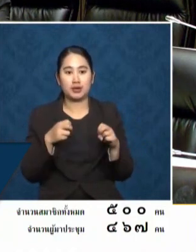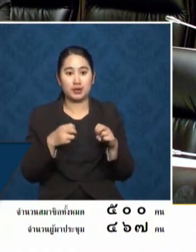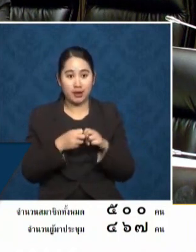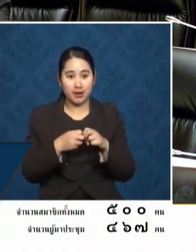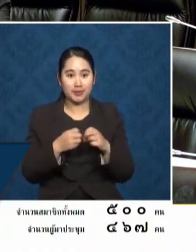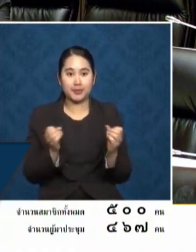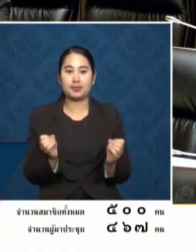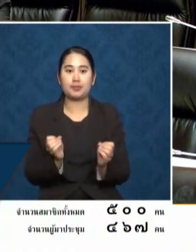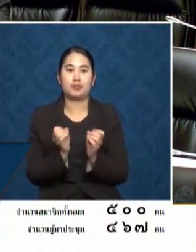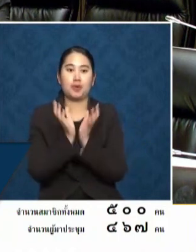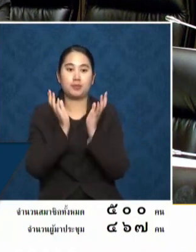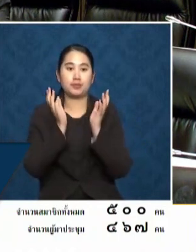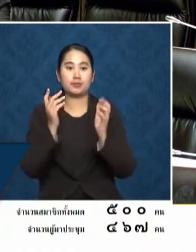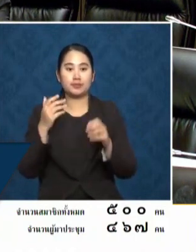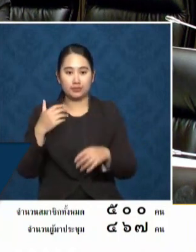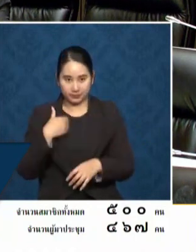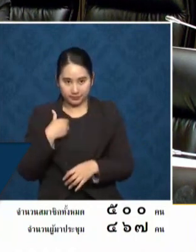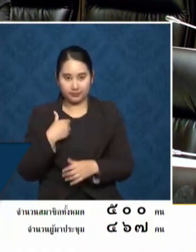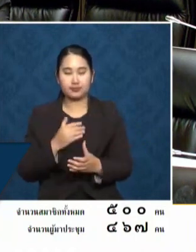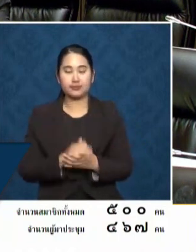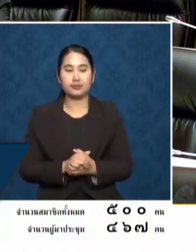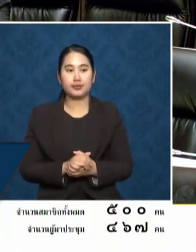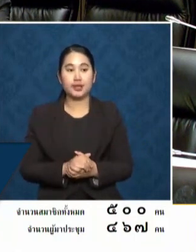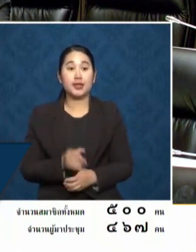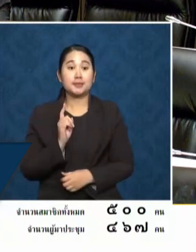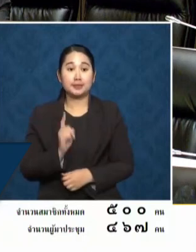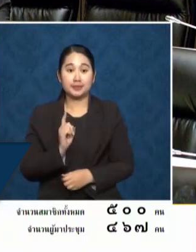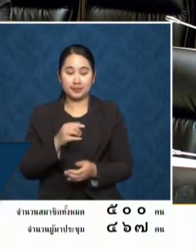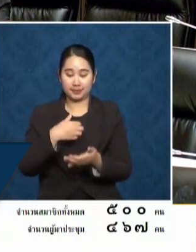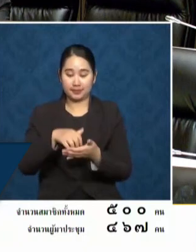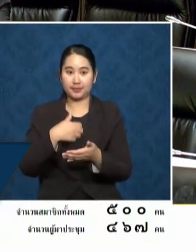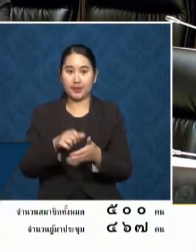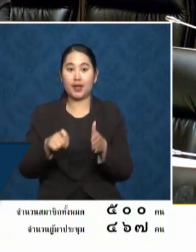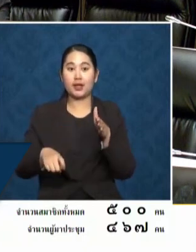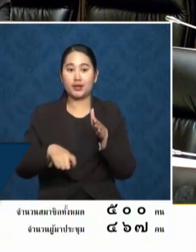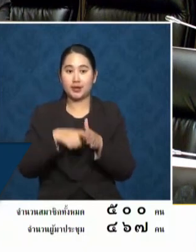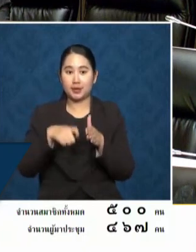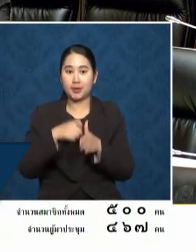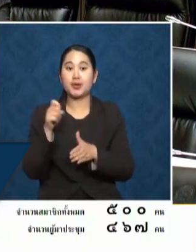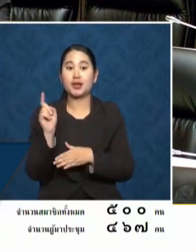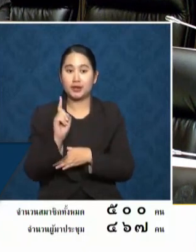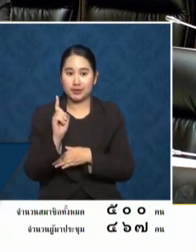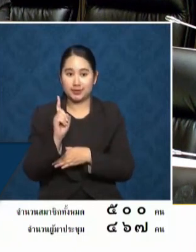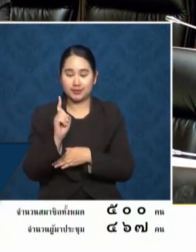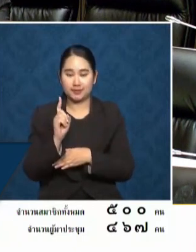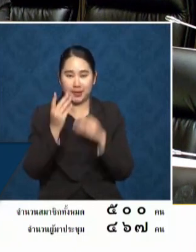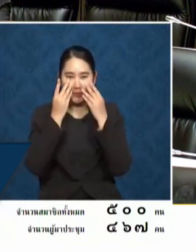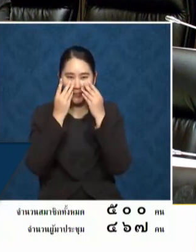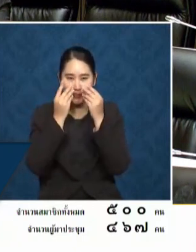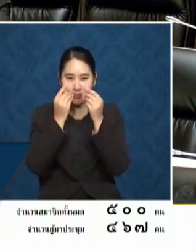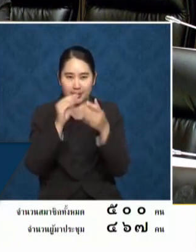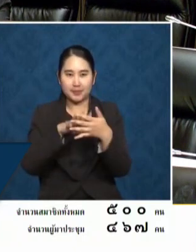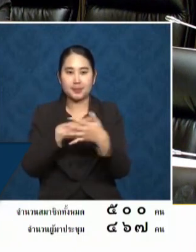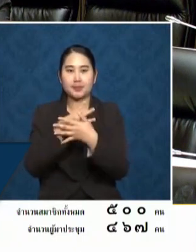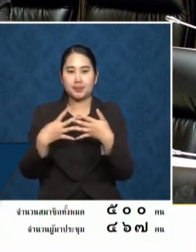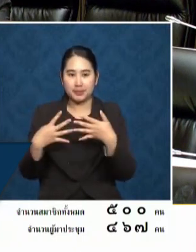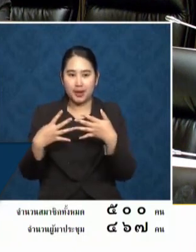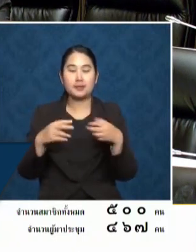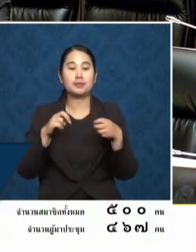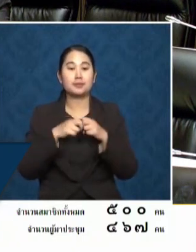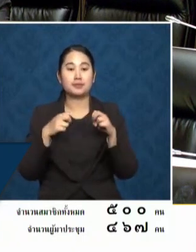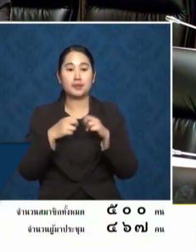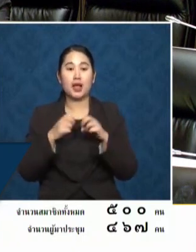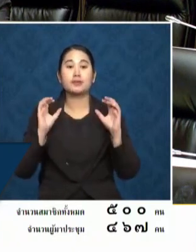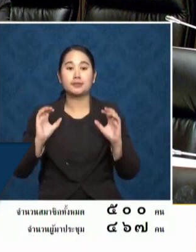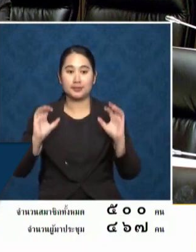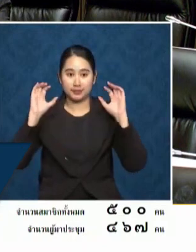กระทบกับสถาบันพระมหากษัตริย์ทั้งที่ความจริงแล้วมีต้นเหตุมาจากการขาดความละเอียดรอบคอบของรัฐบาล